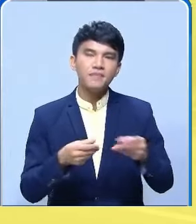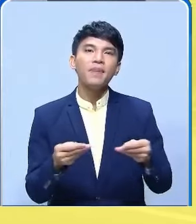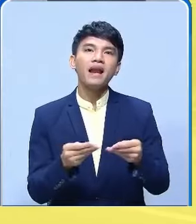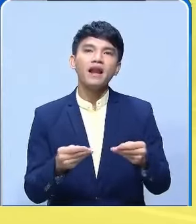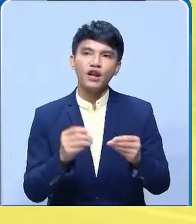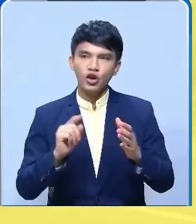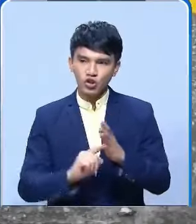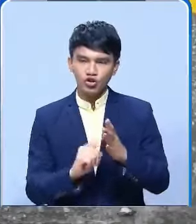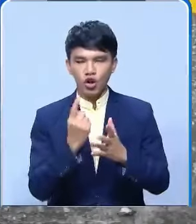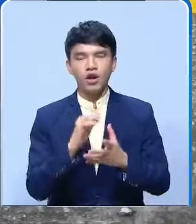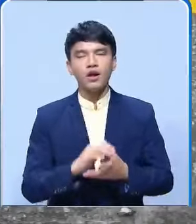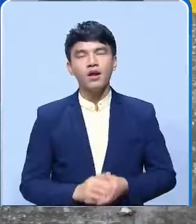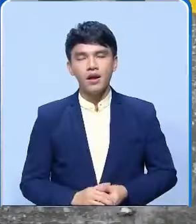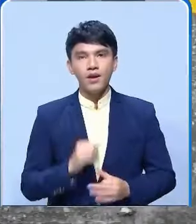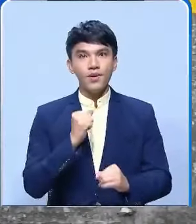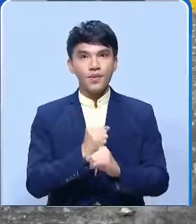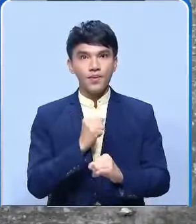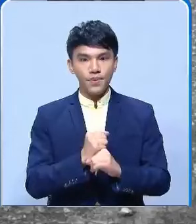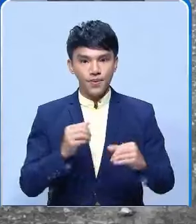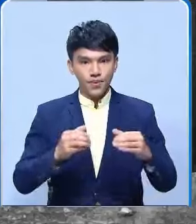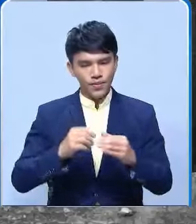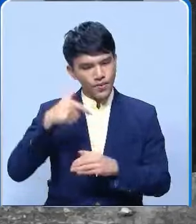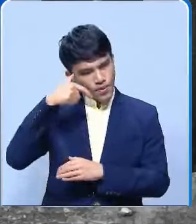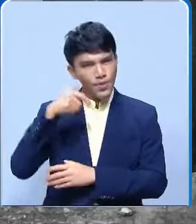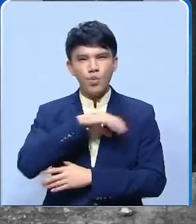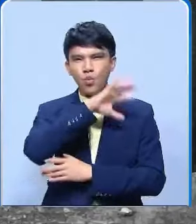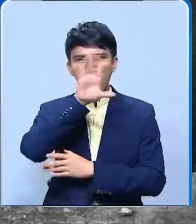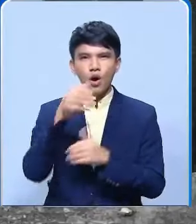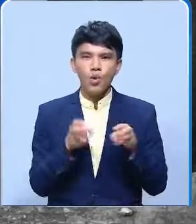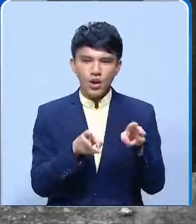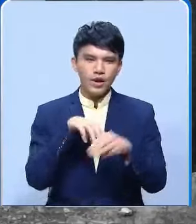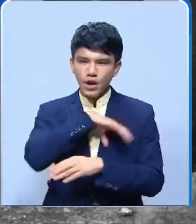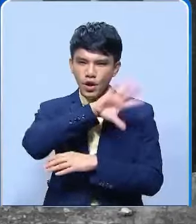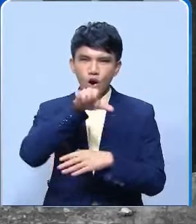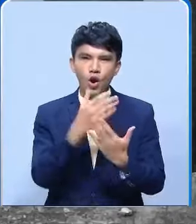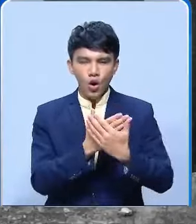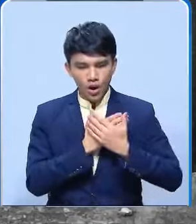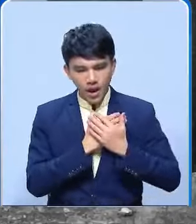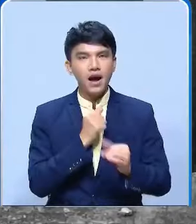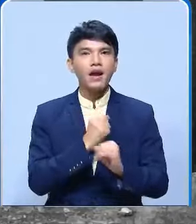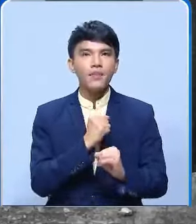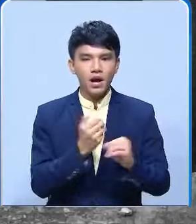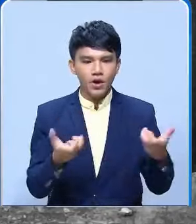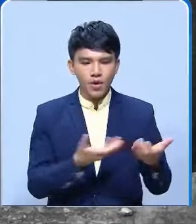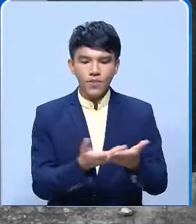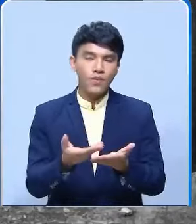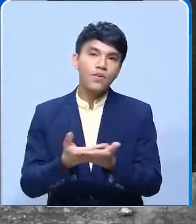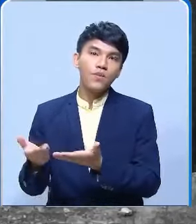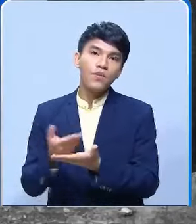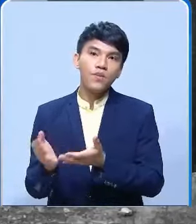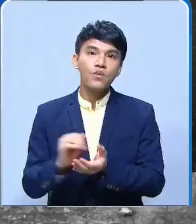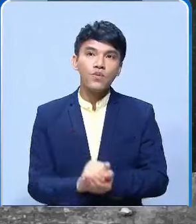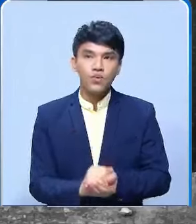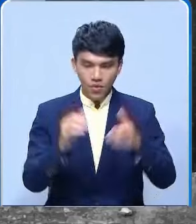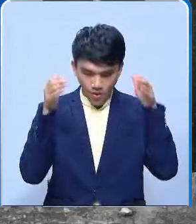แรกเนี่ยเธอบอกว่าเธอไปทำงานกับแก๊งคอลเซ็นเตอร์รูปแบบคือหลอกให้รักแล้วชวนทำภารกิจซื้อสินค้าตรงเนี้ยตั้งใ